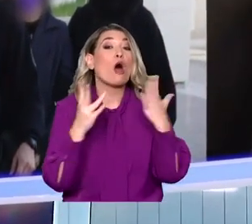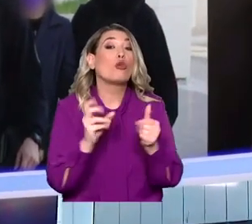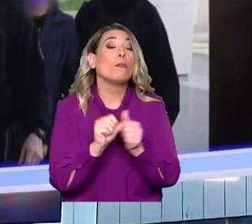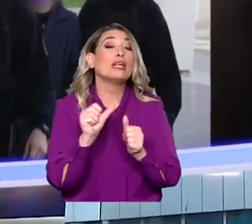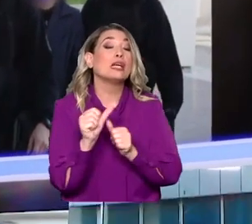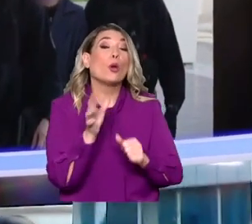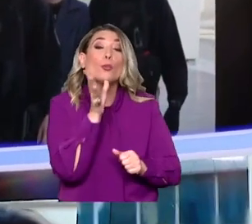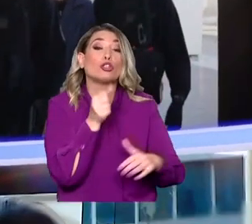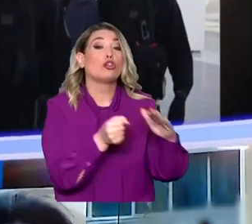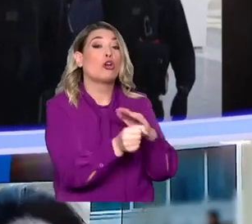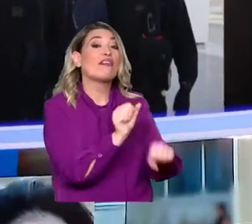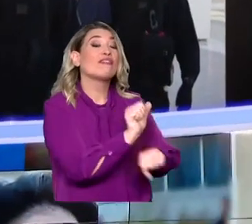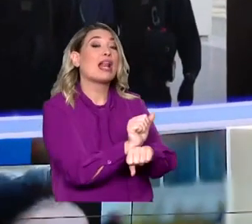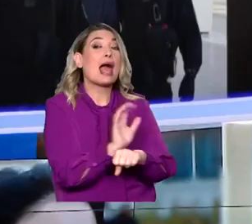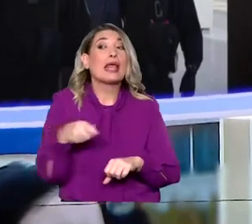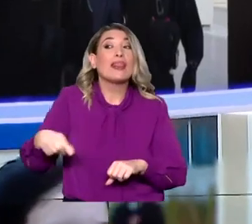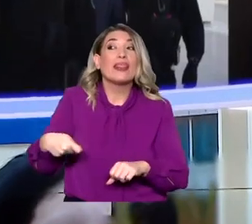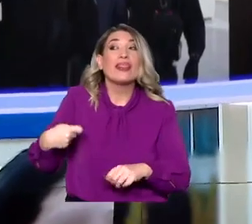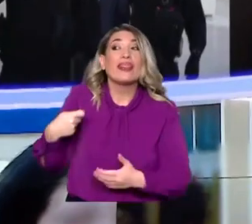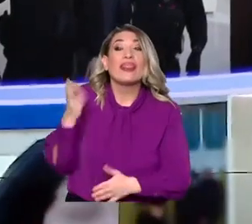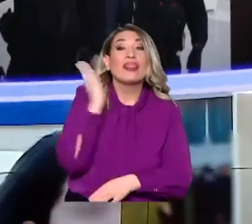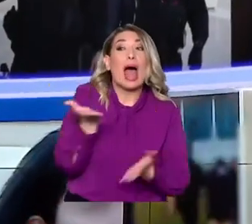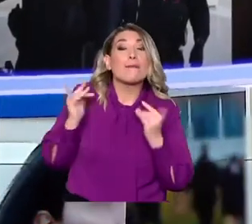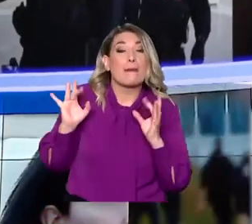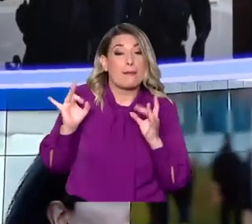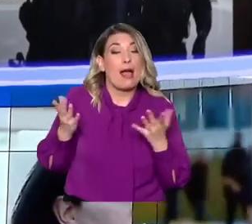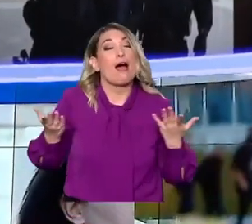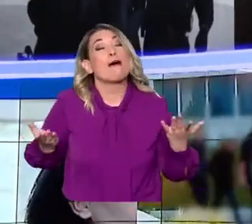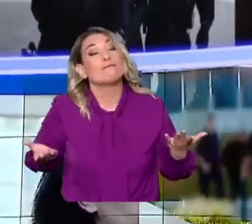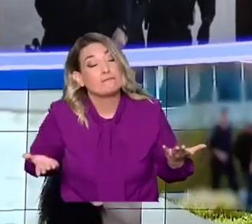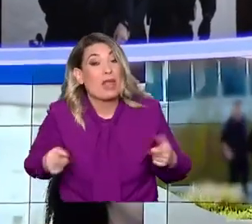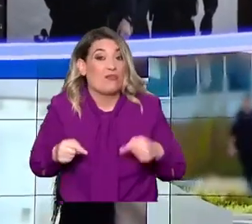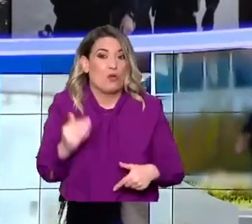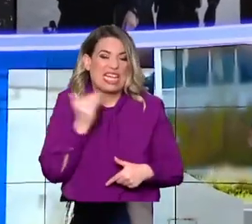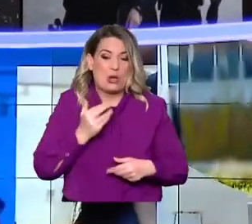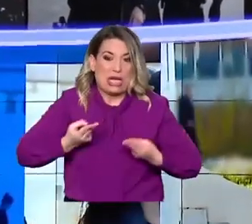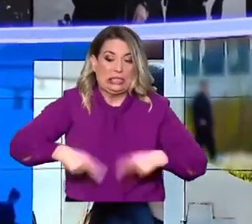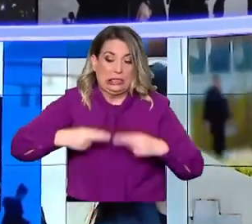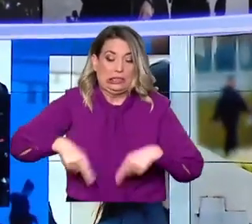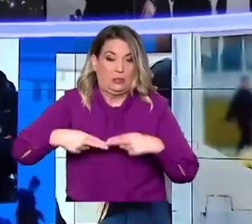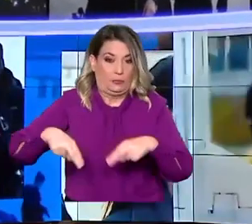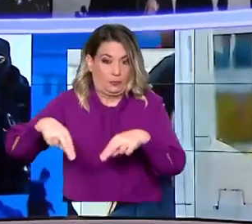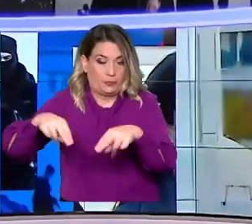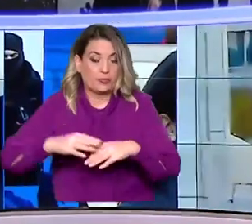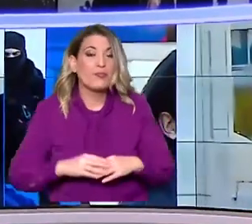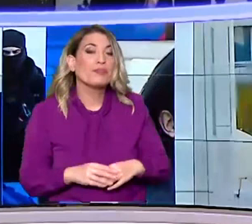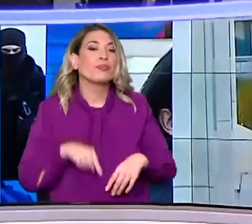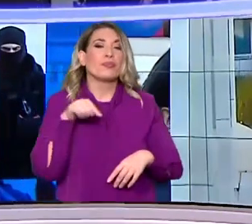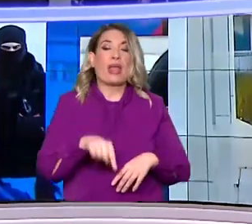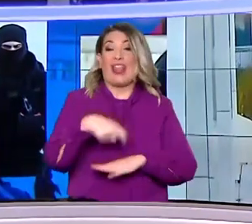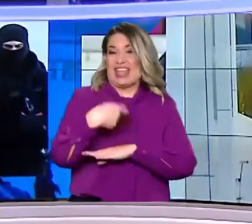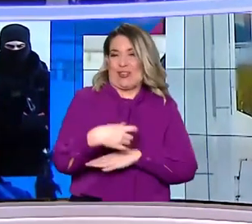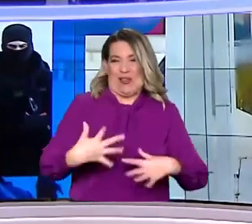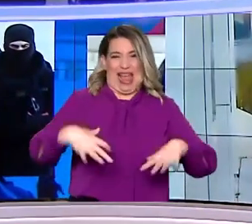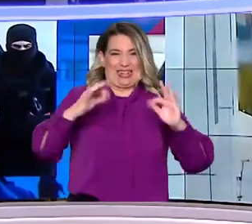από την αρχή από την απ τον προαύλιο χώρο του δικαστηρίου ακόμα με το πριν ξεκινήσει είχαμε